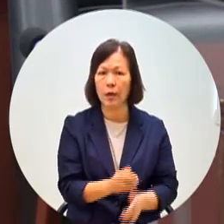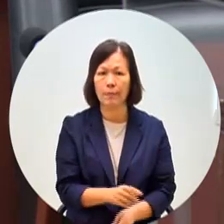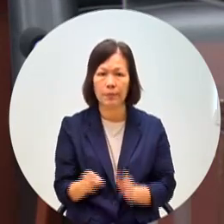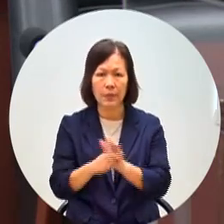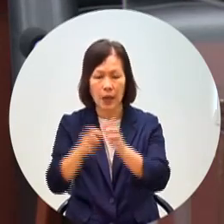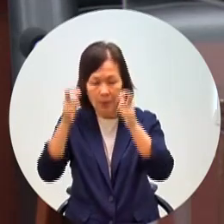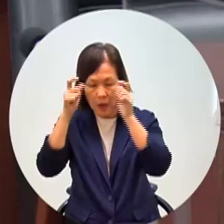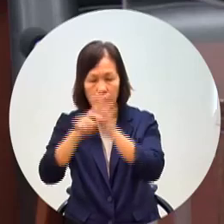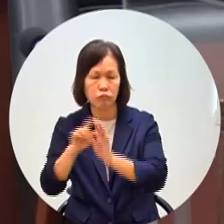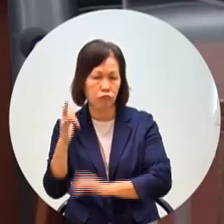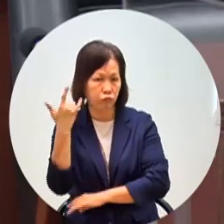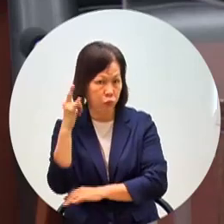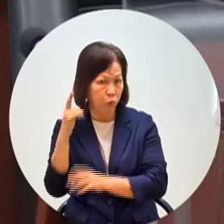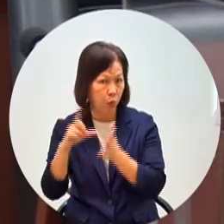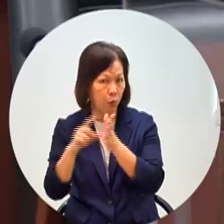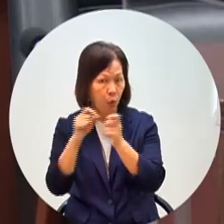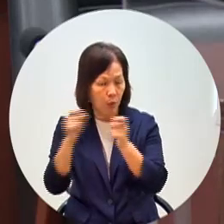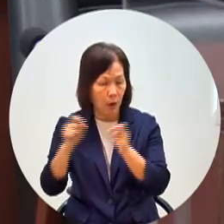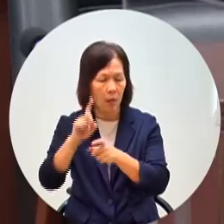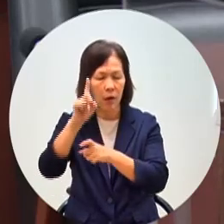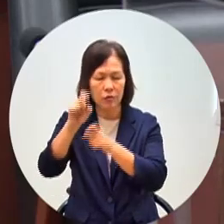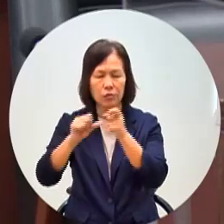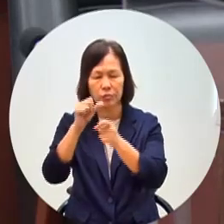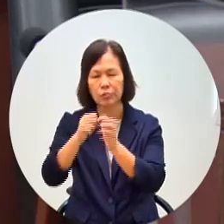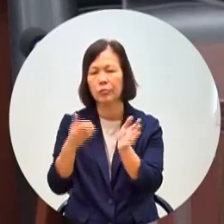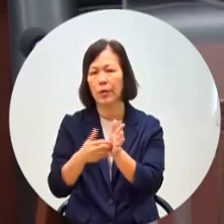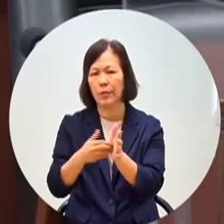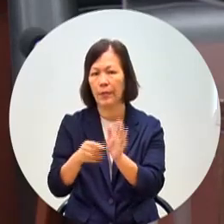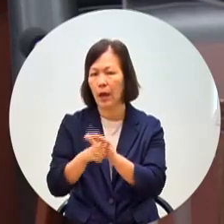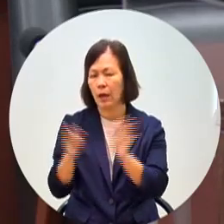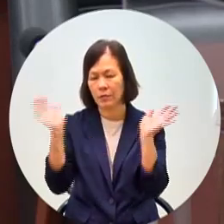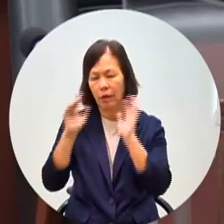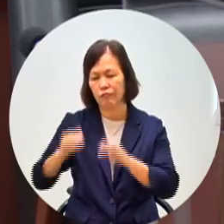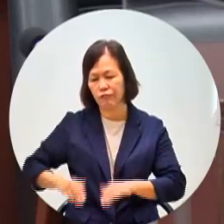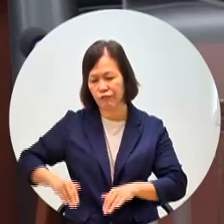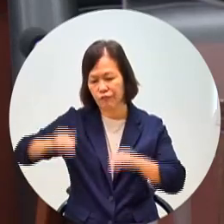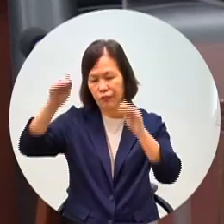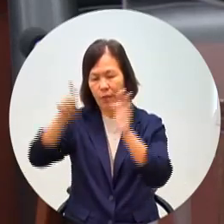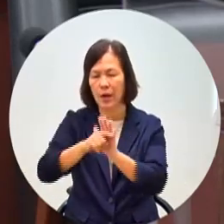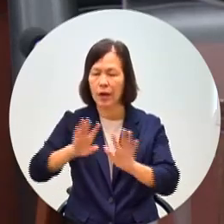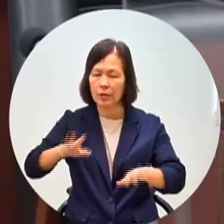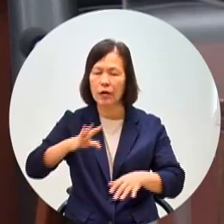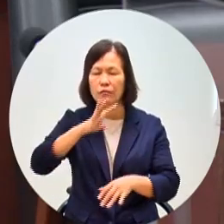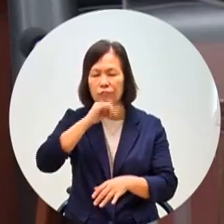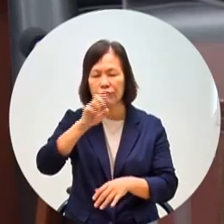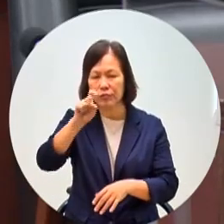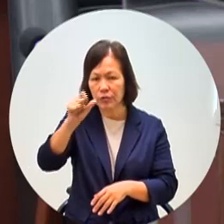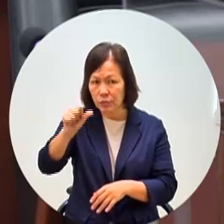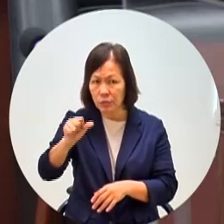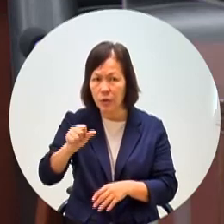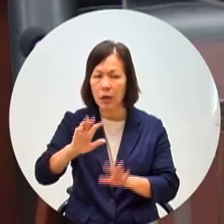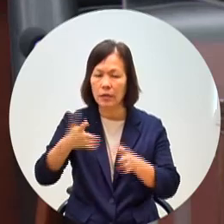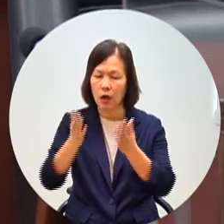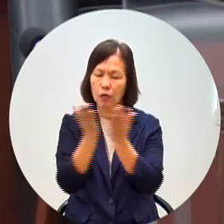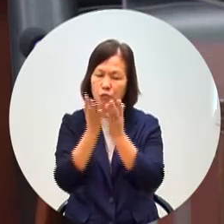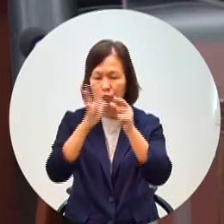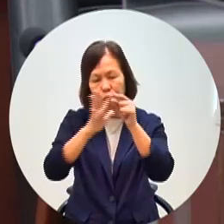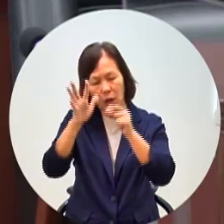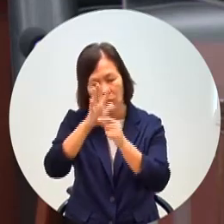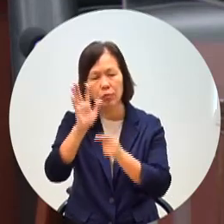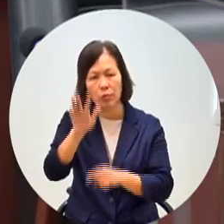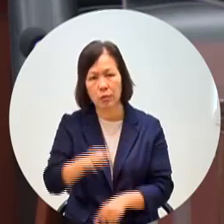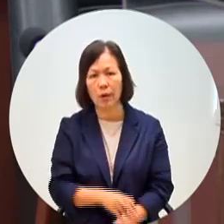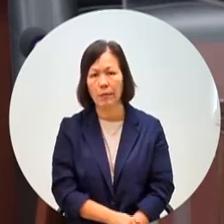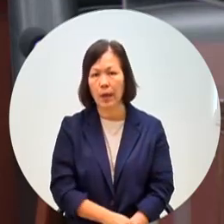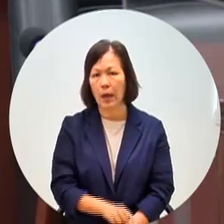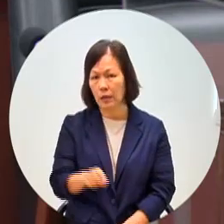雄已经等多久？高雄等了15年，小朋友都大了，15岁在干嘛？应该是高中了吧，